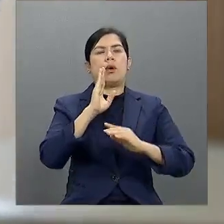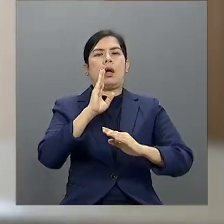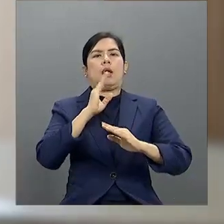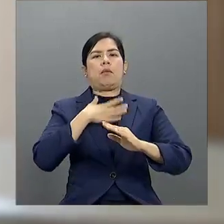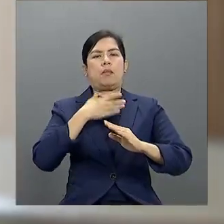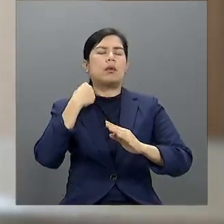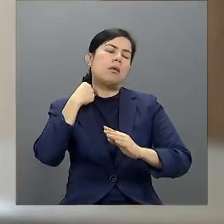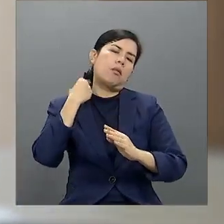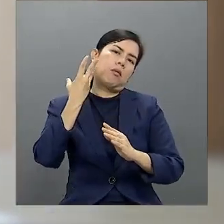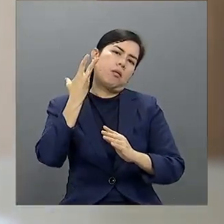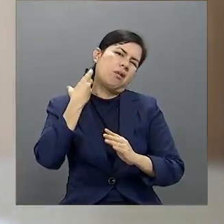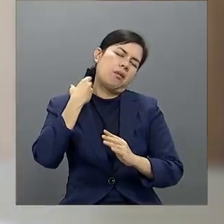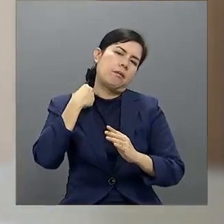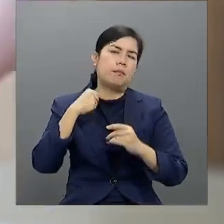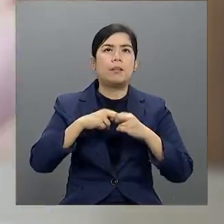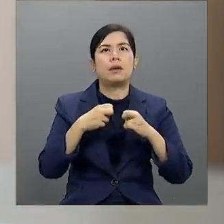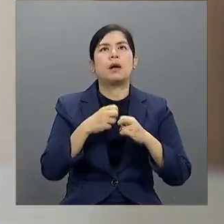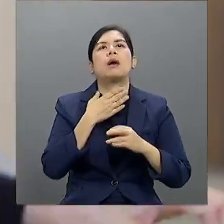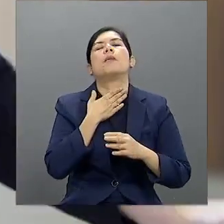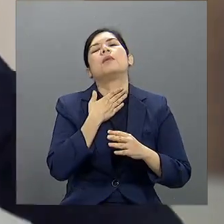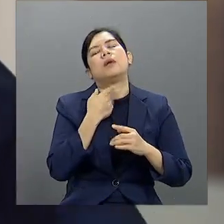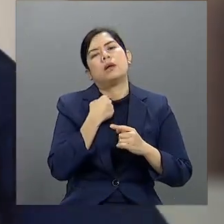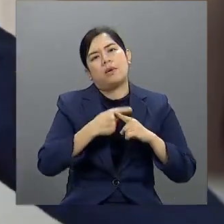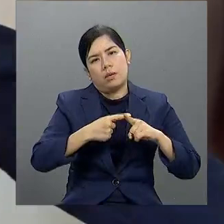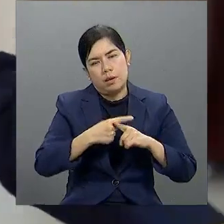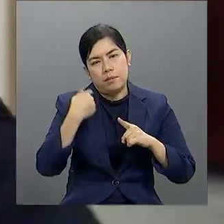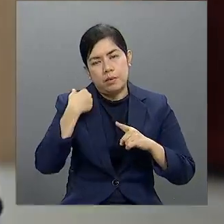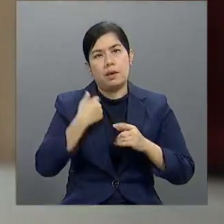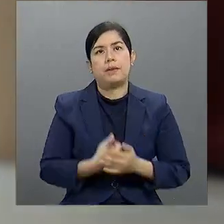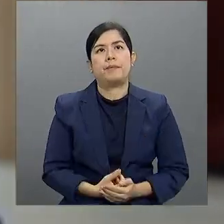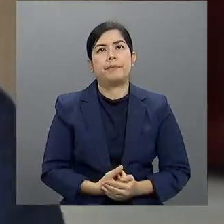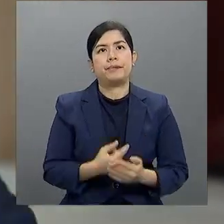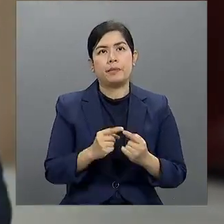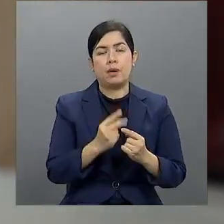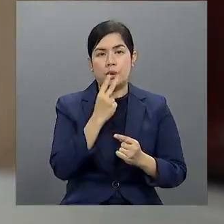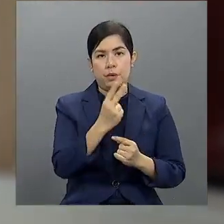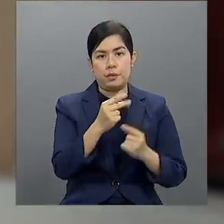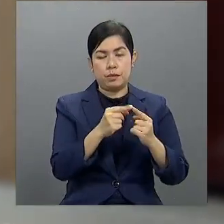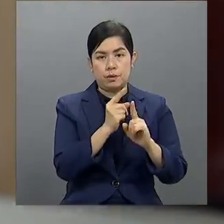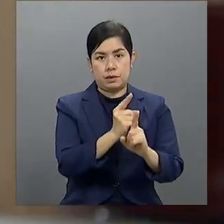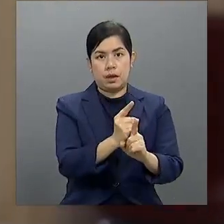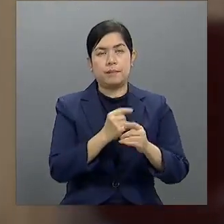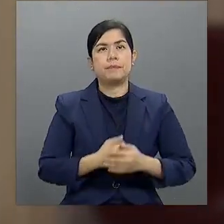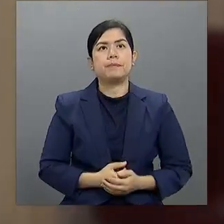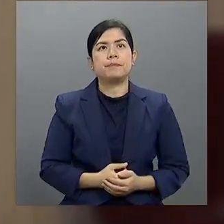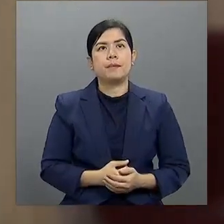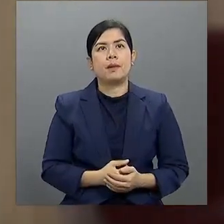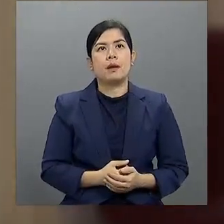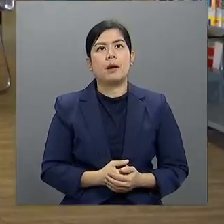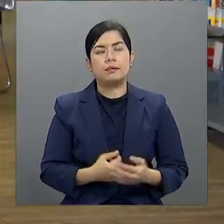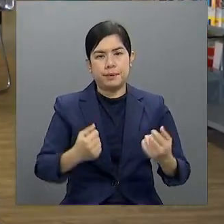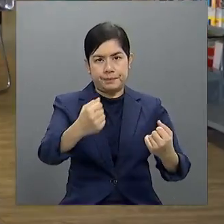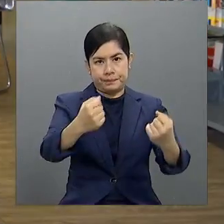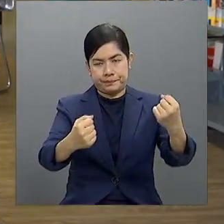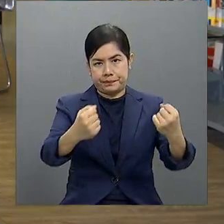ยต้องเกรงมาด้านหน้ามีการปวดคอตามมาได ้ นะคะแล้วก็ให้อยู่ในระยะที่จับคอนโซลถึงนะคะ